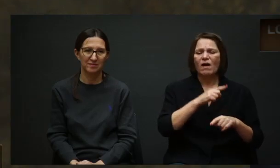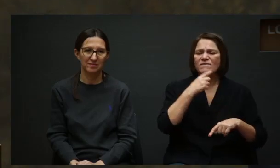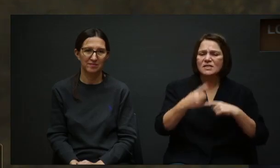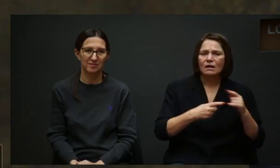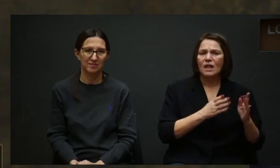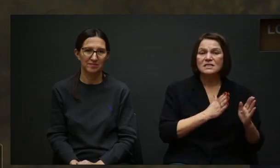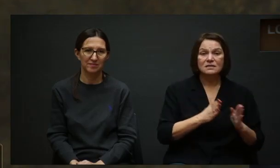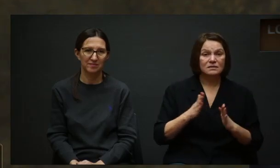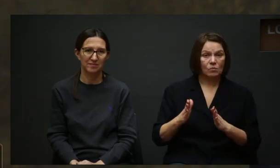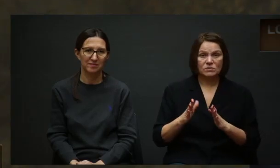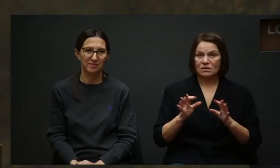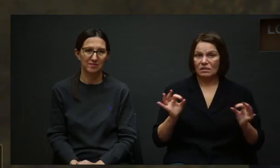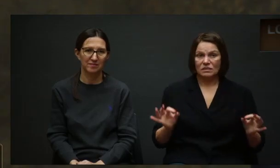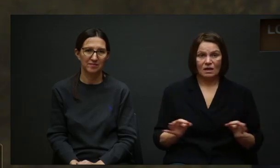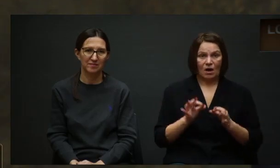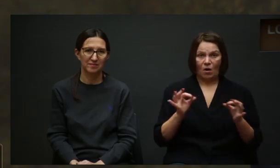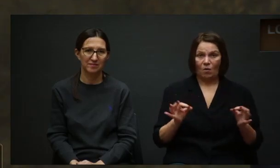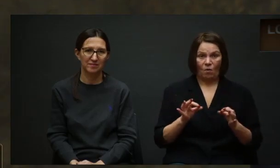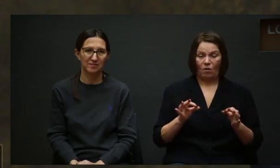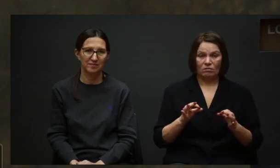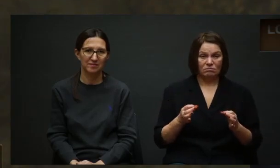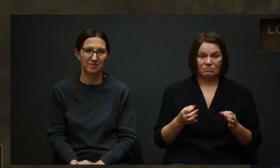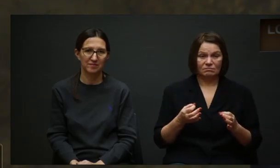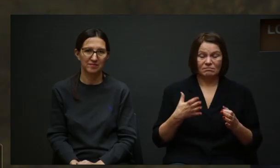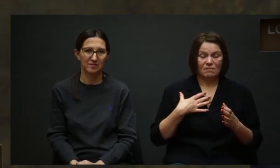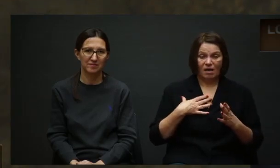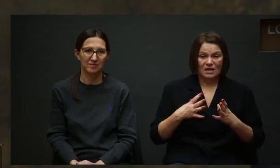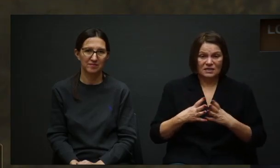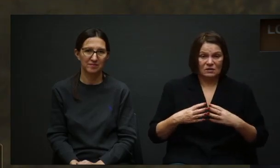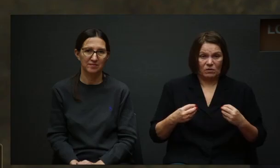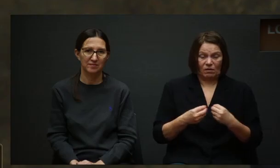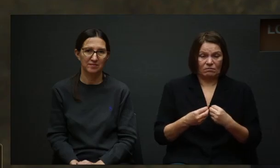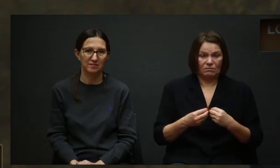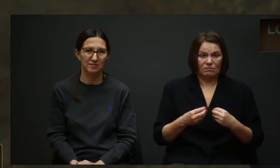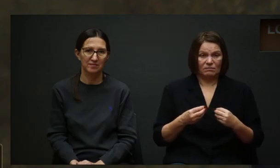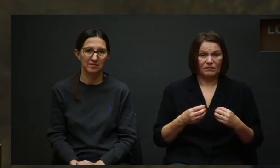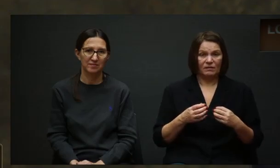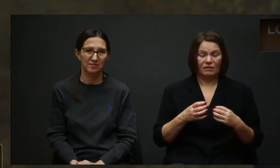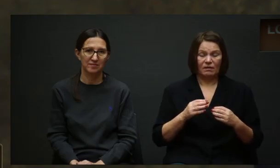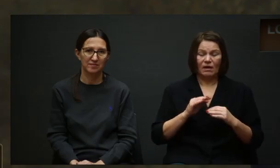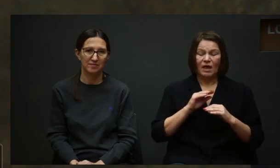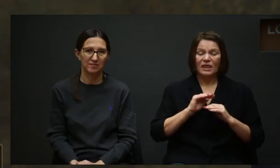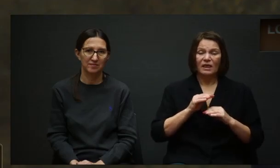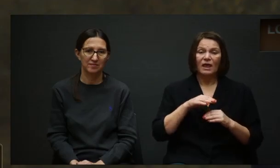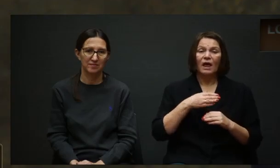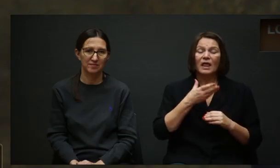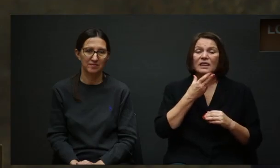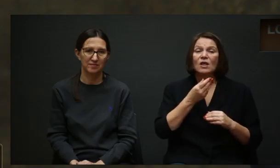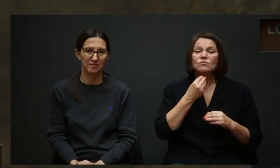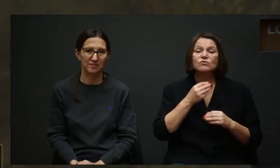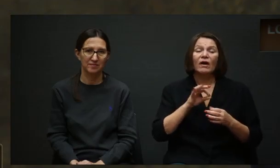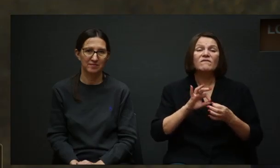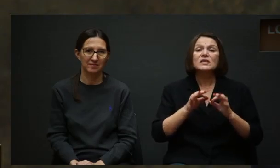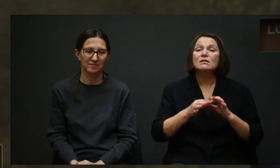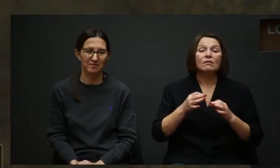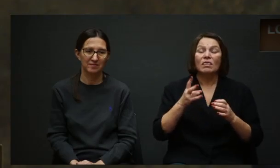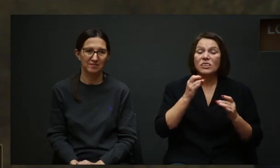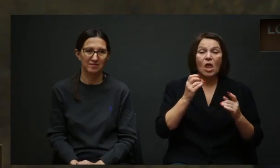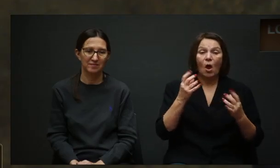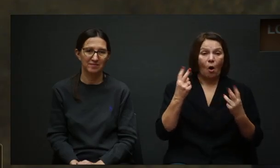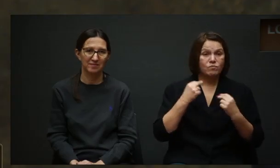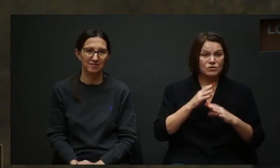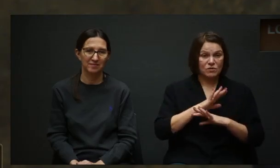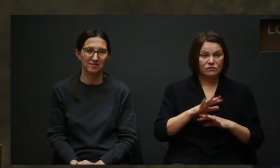никакой моя искусствоведческая семья и дедушка-архитектор не обеспечивали совершенно. Поэтому